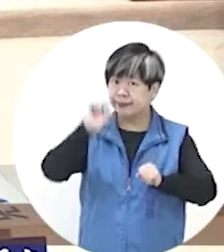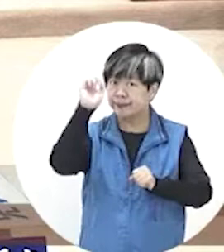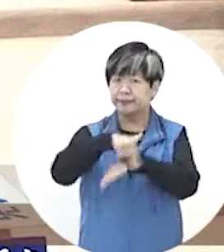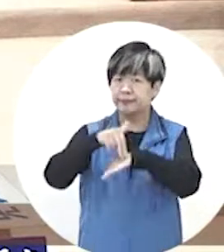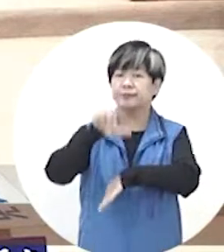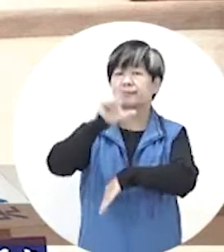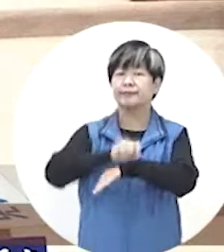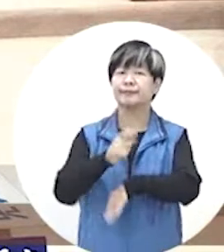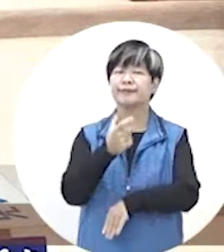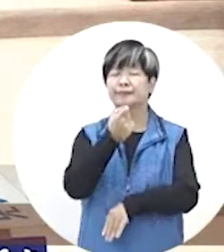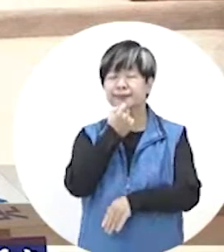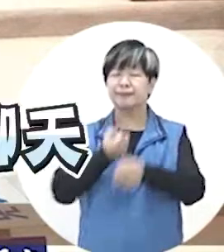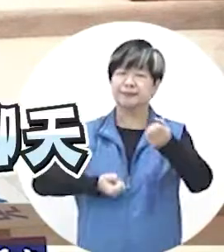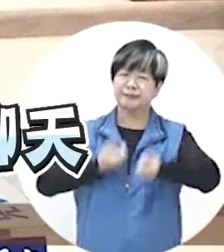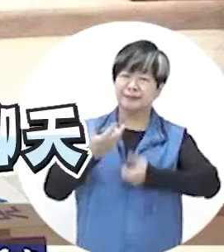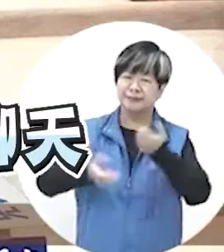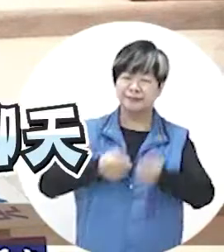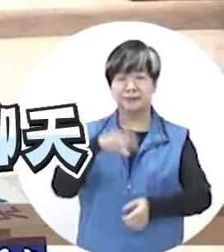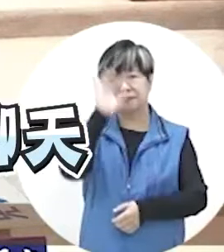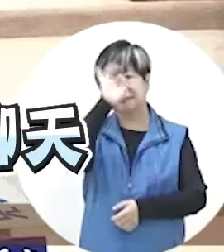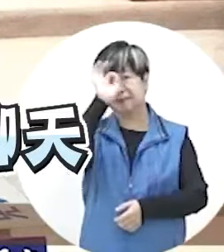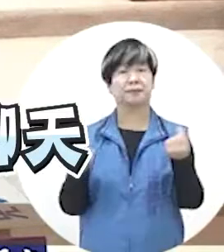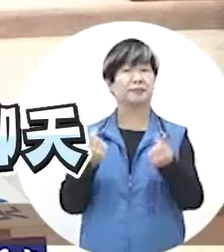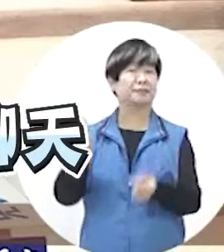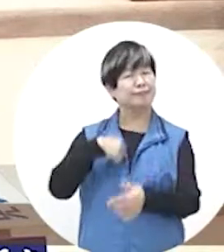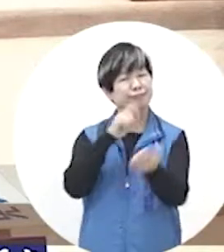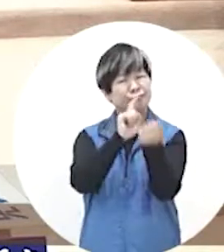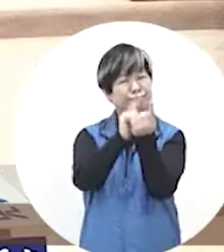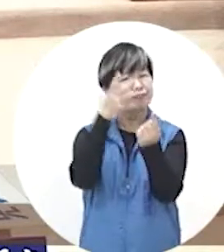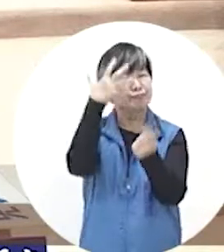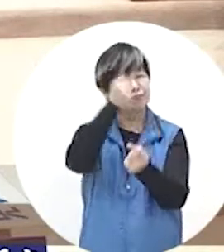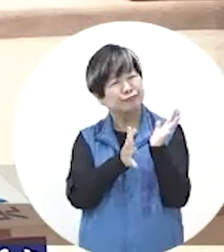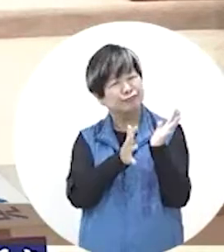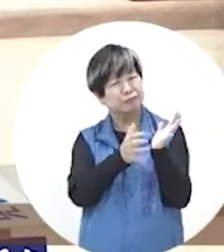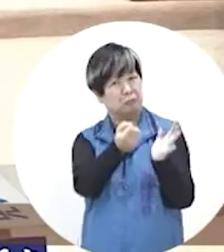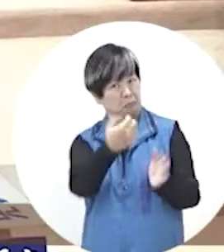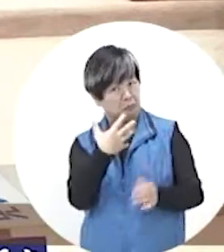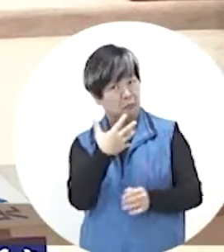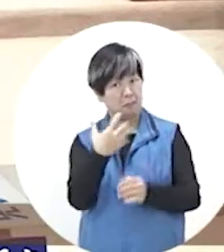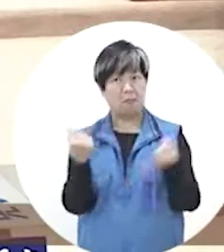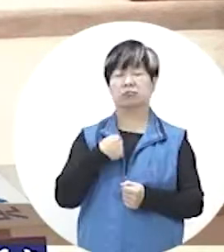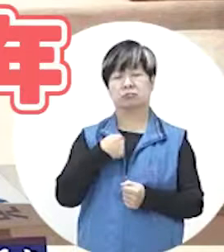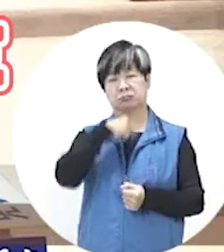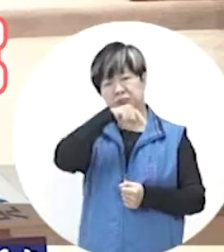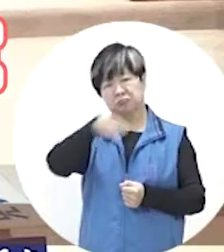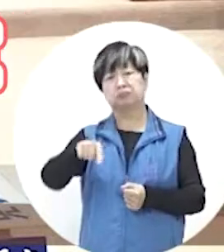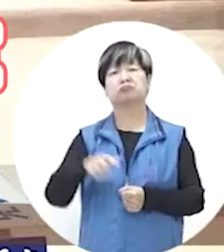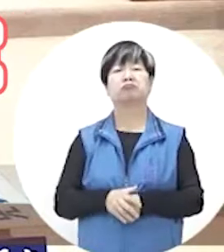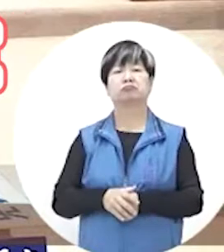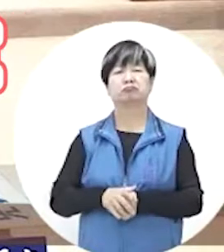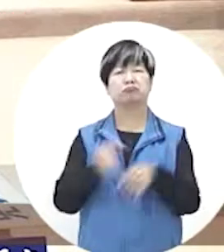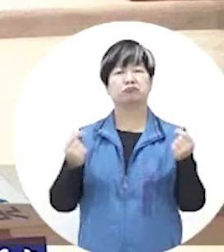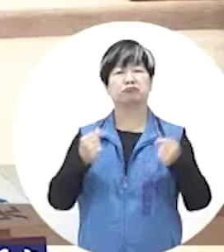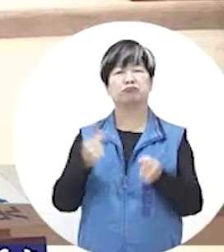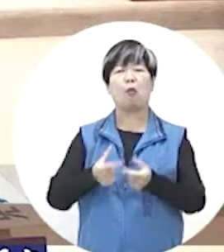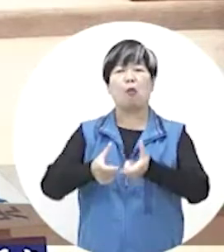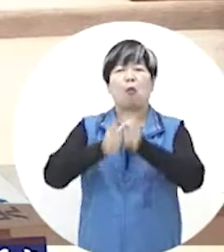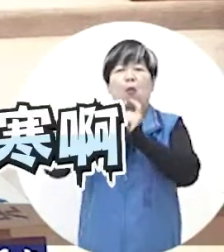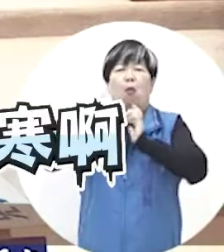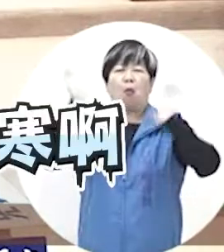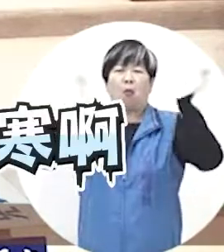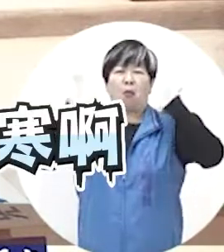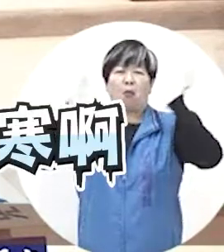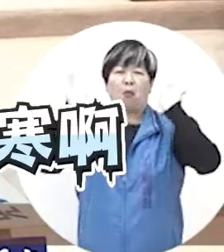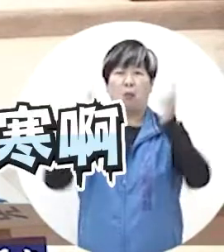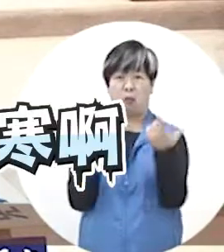来分享，让他可以找到，比如说像以前我跟长辈聊天，有的长辈说像我出来参加课程啊，我好像找到童年了。为什么我找到童年呢？